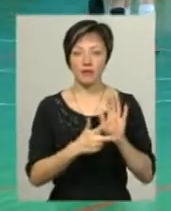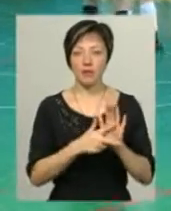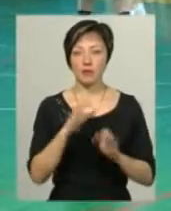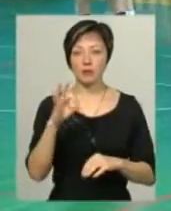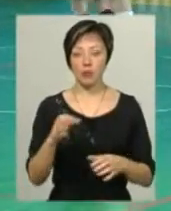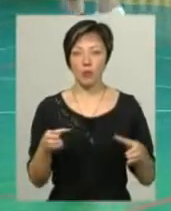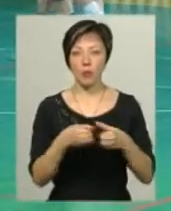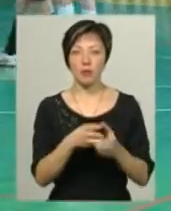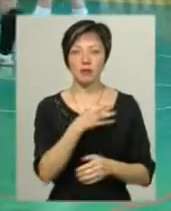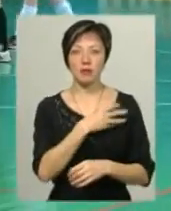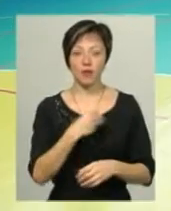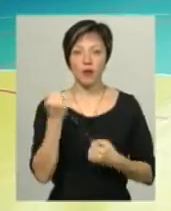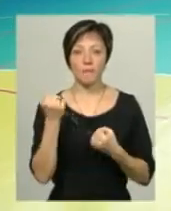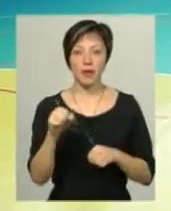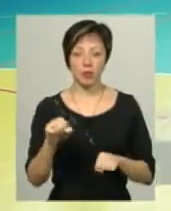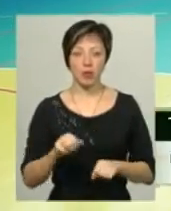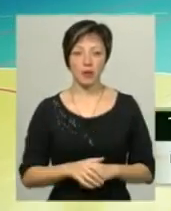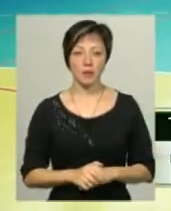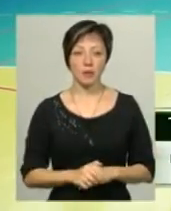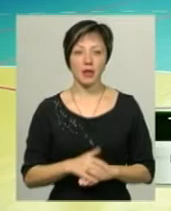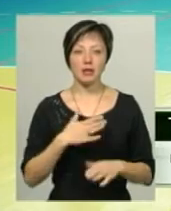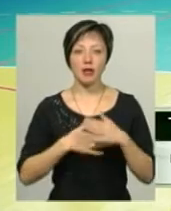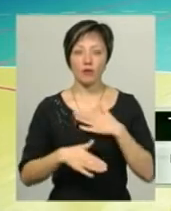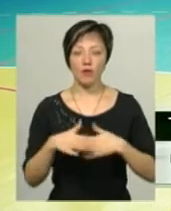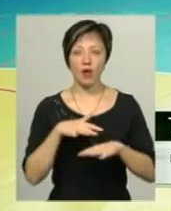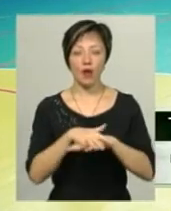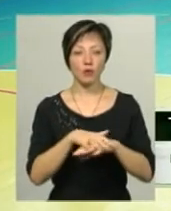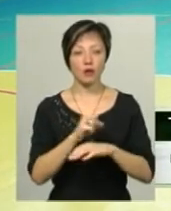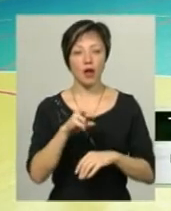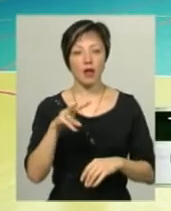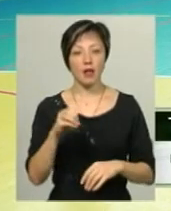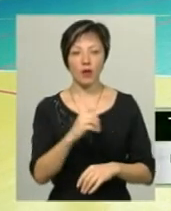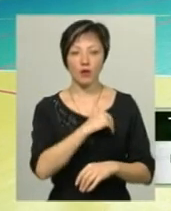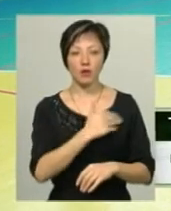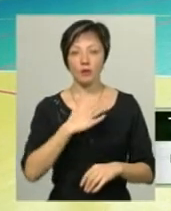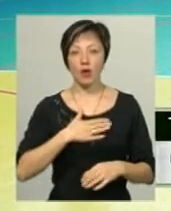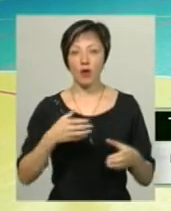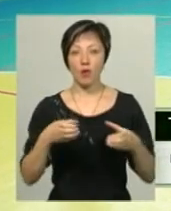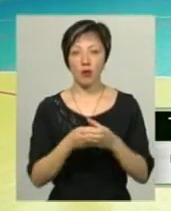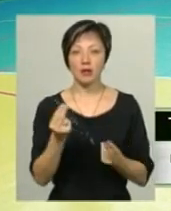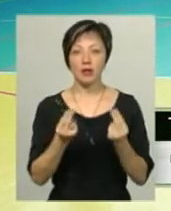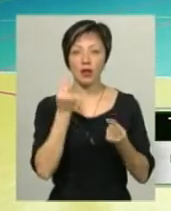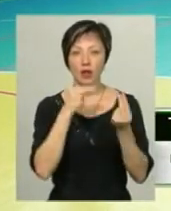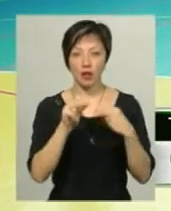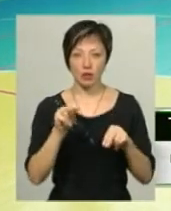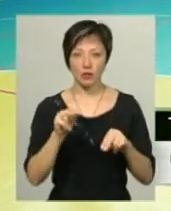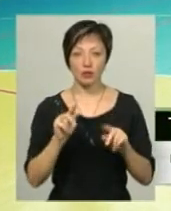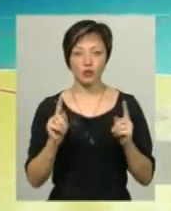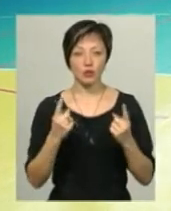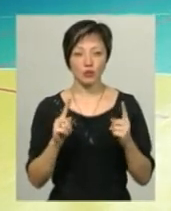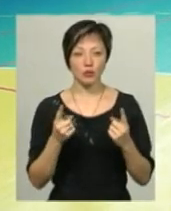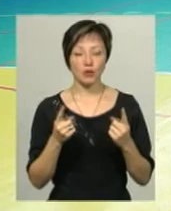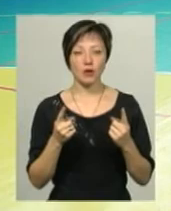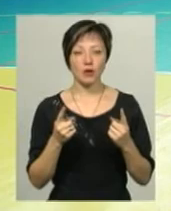8-0 команда зі Львова перемогла. Задоволена рахунком, але я хотіла би, щоб моя команда грала краще. Чому? Тому